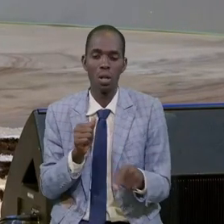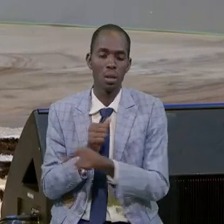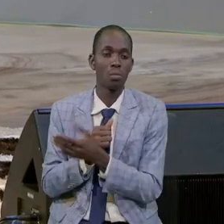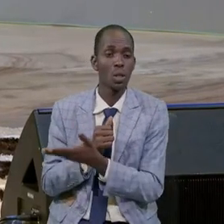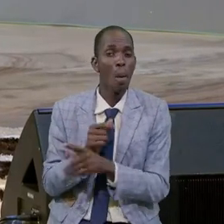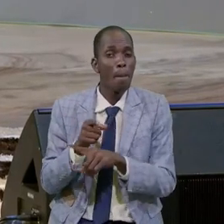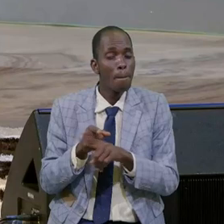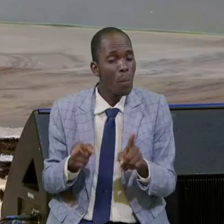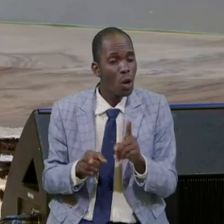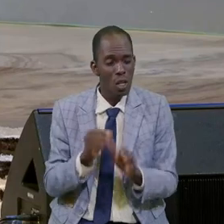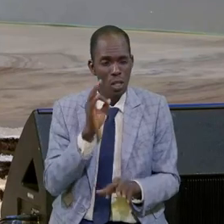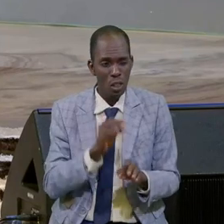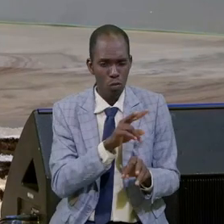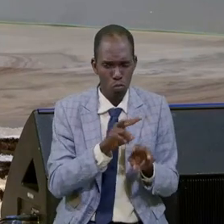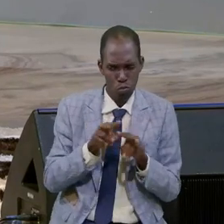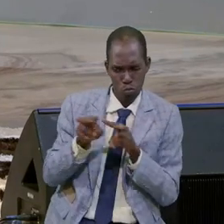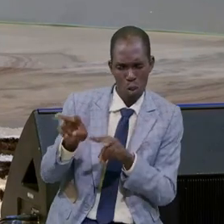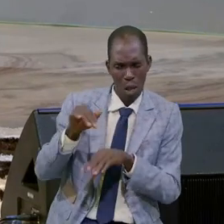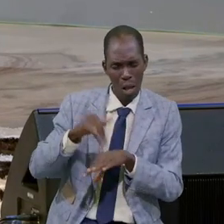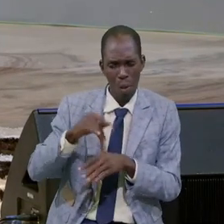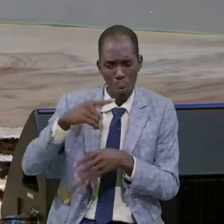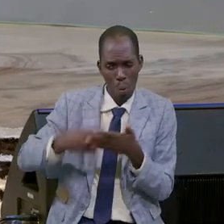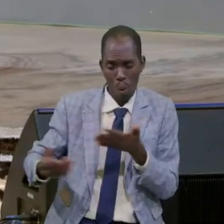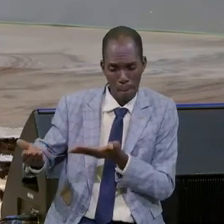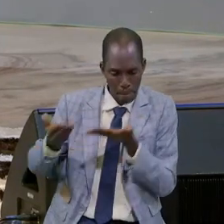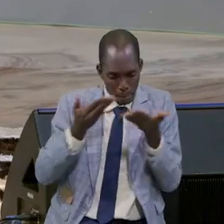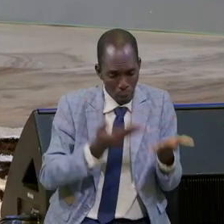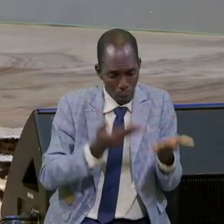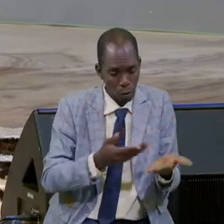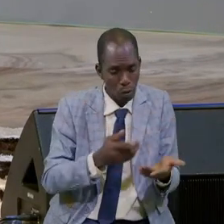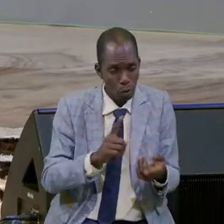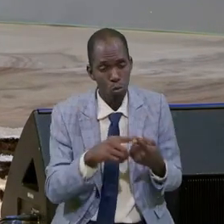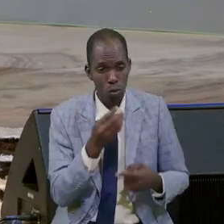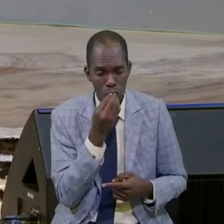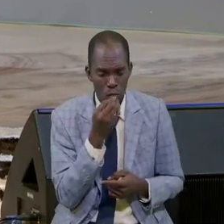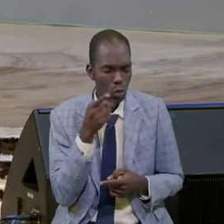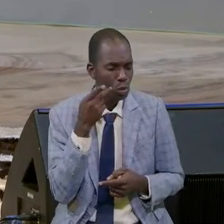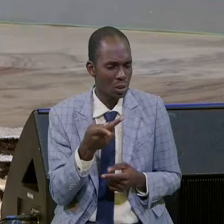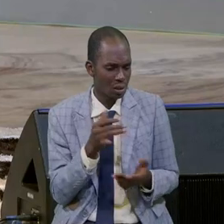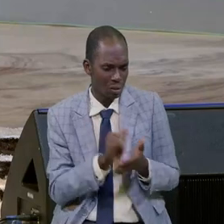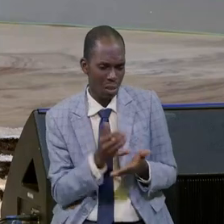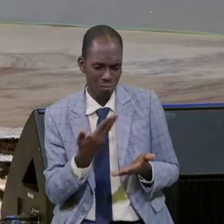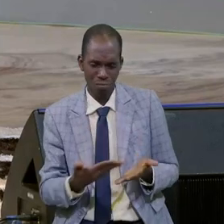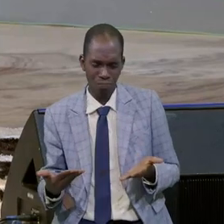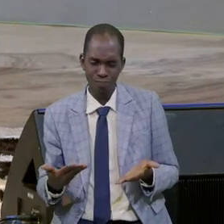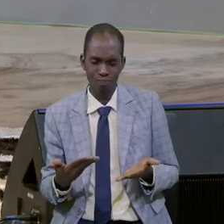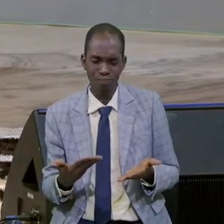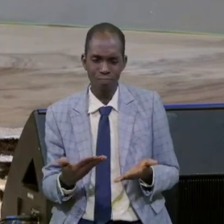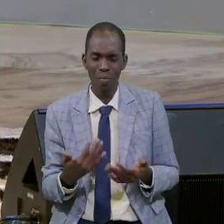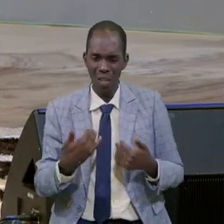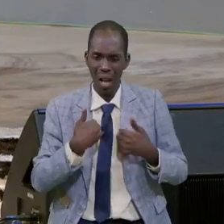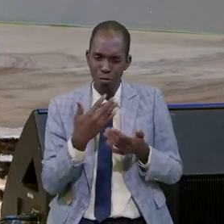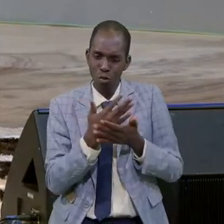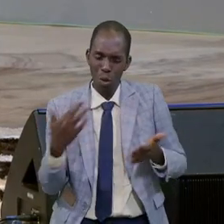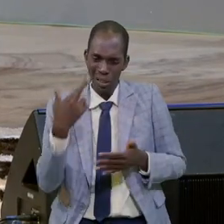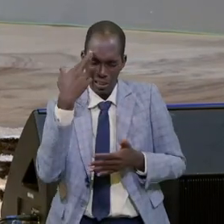s'il y a une question, une remise en cause de ce que vous mangez, que ce que vous mangez n'est pas seulement